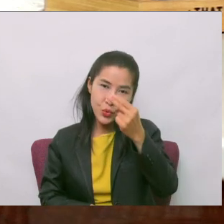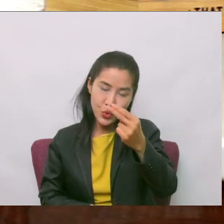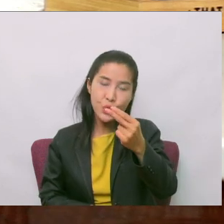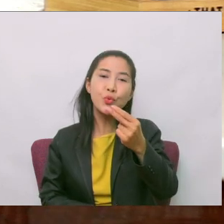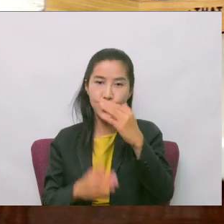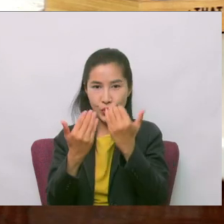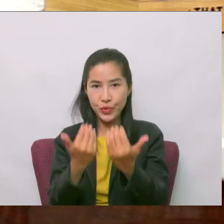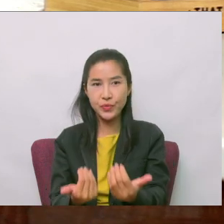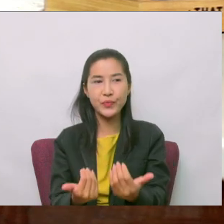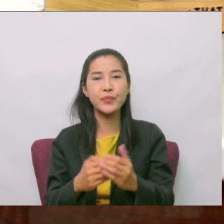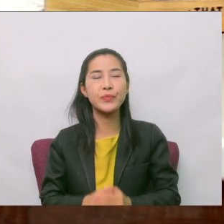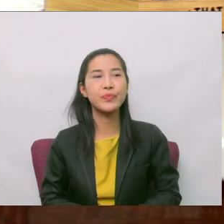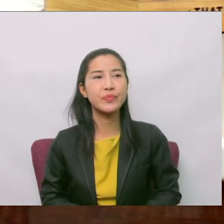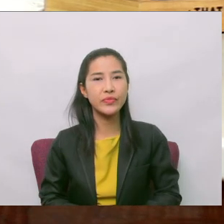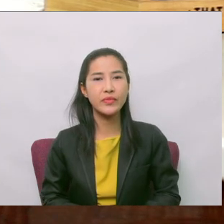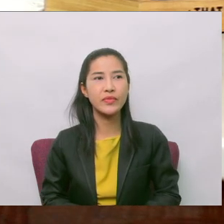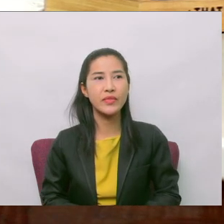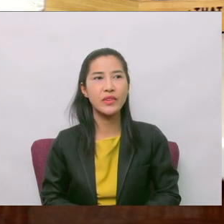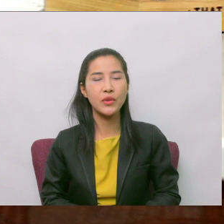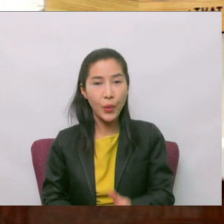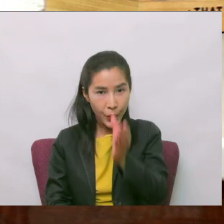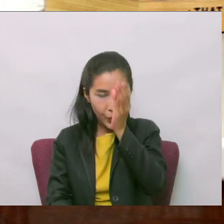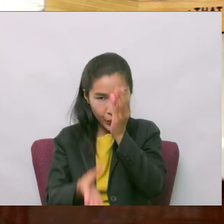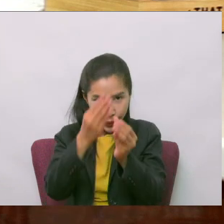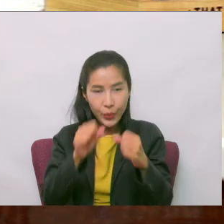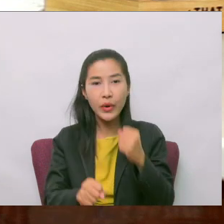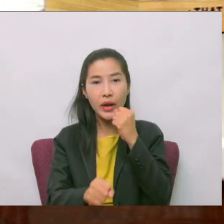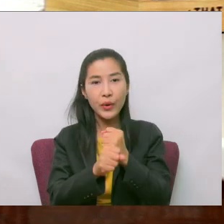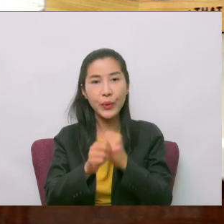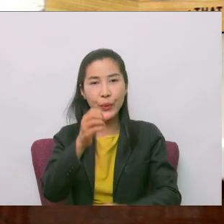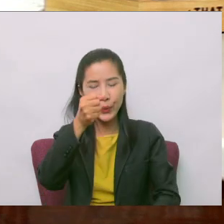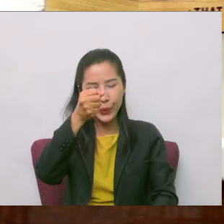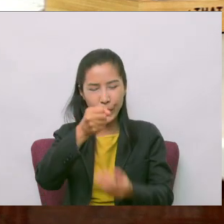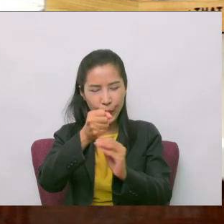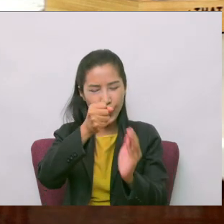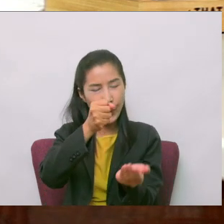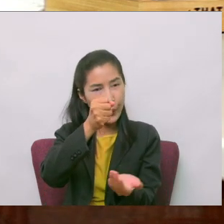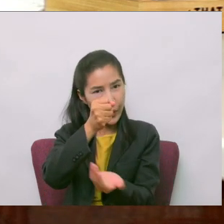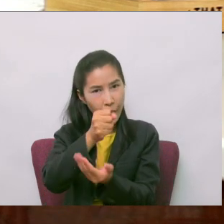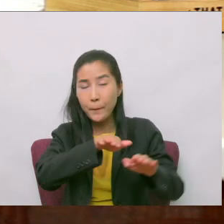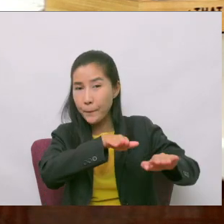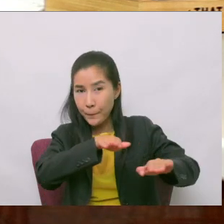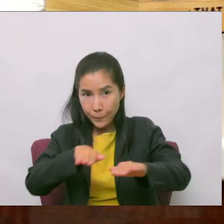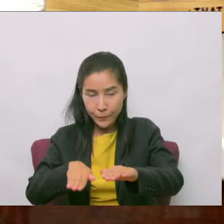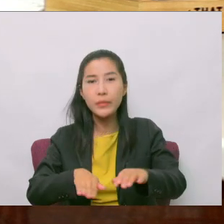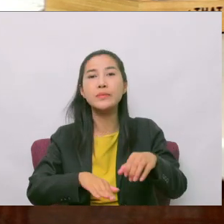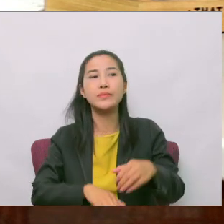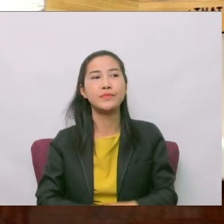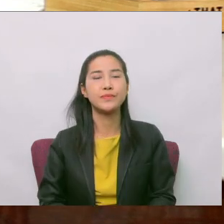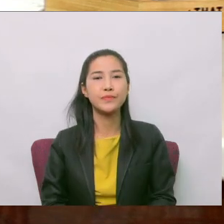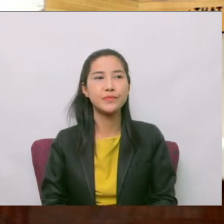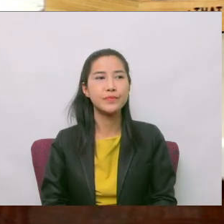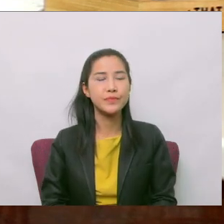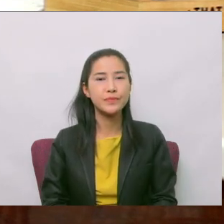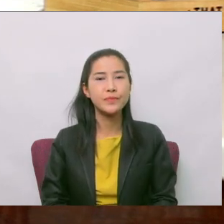ราอยู่เนาะนะคะเราจะมาเรียนรู้เรื่องของการทำลูกประคบไปพร้อมๆกันนะคะเมื่อสักครู่นี้เนาะตรงฝั่งนี้ค่ะ